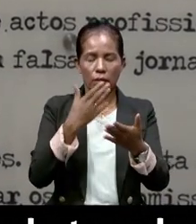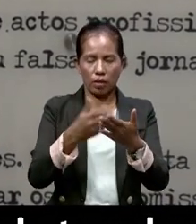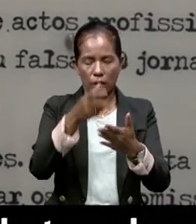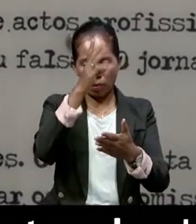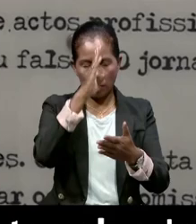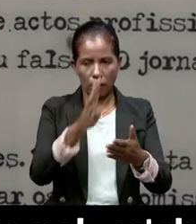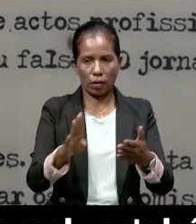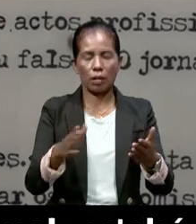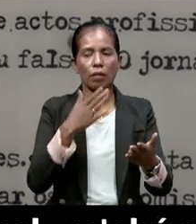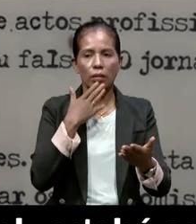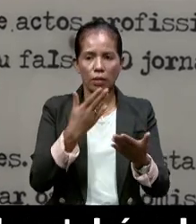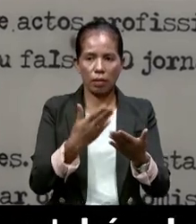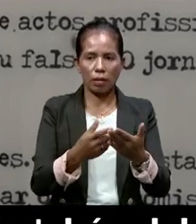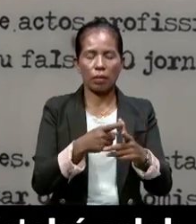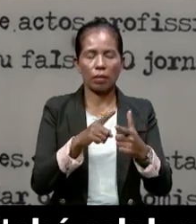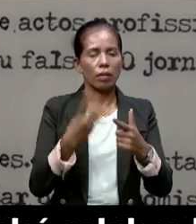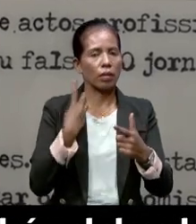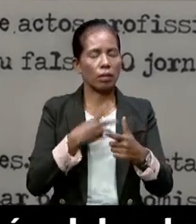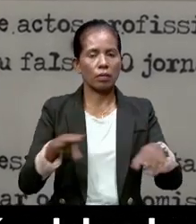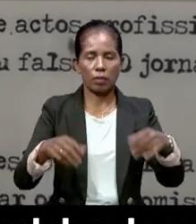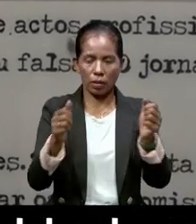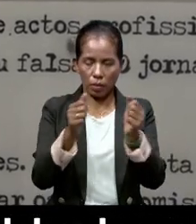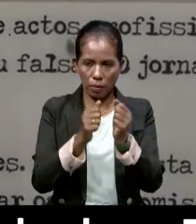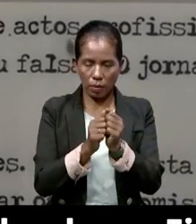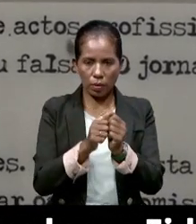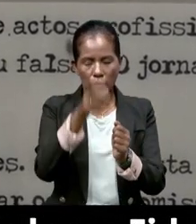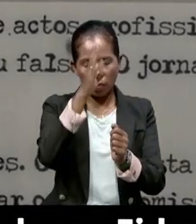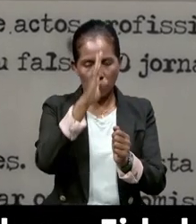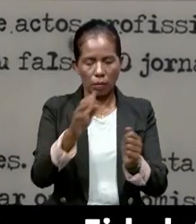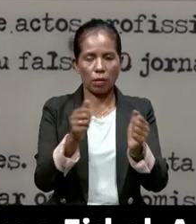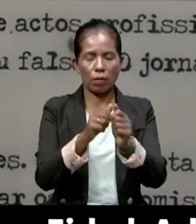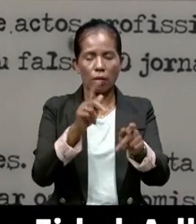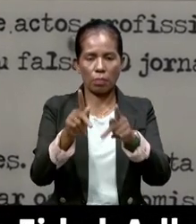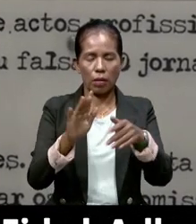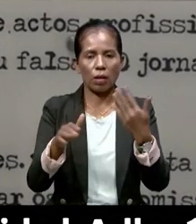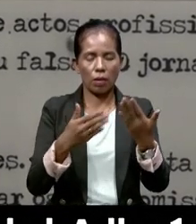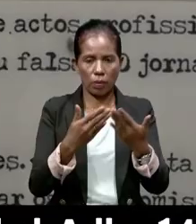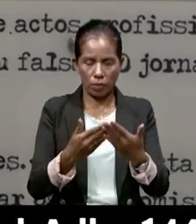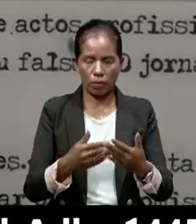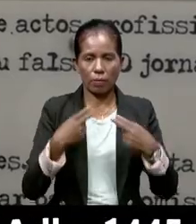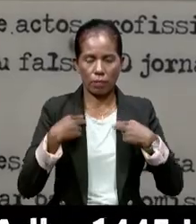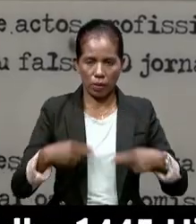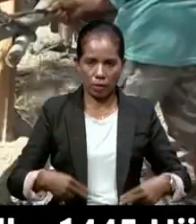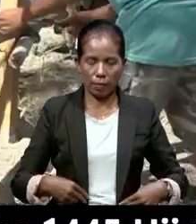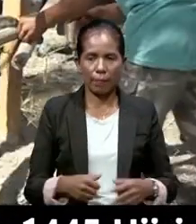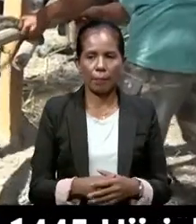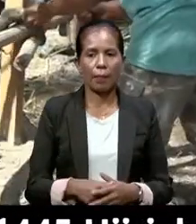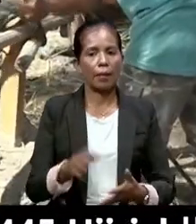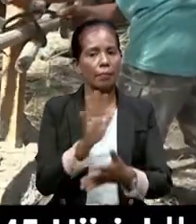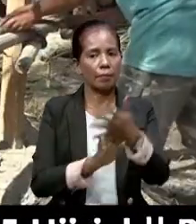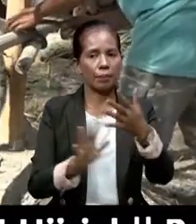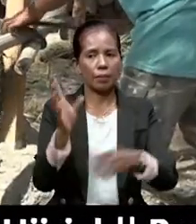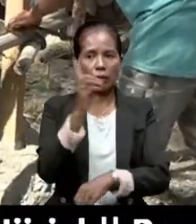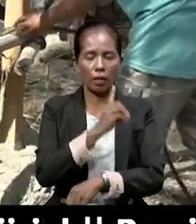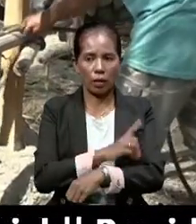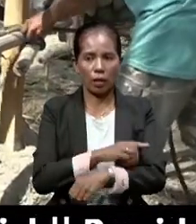Allah subhanahu wa ta'ala ita mosa lo relasaun dia ke entre ita eman mudar ita ema humana. Ia selebrasaun loron Idul Adha